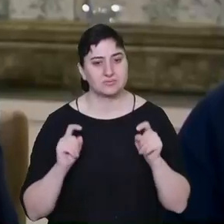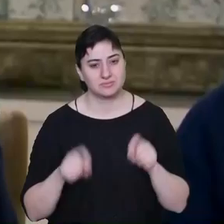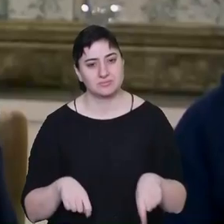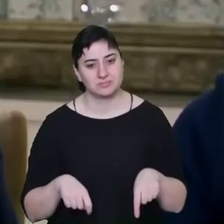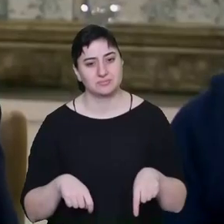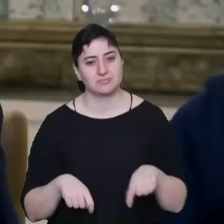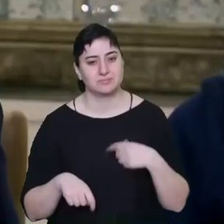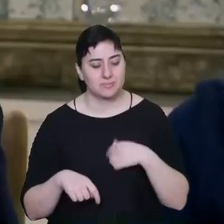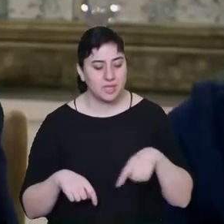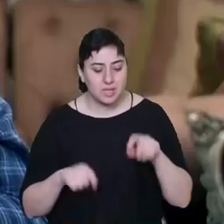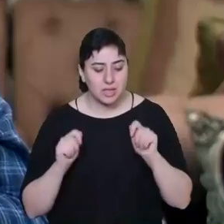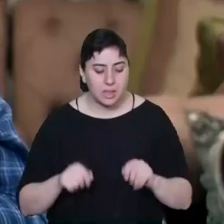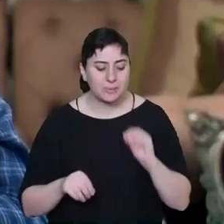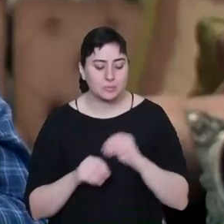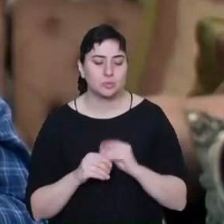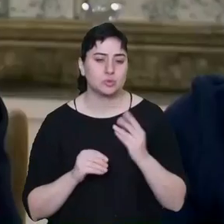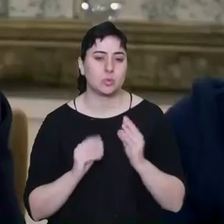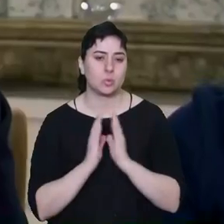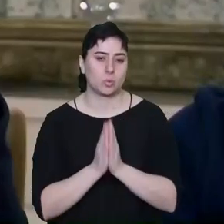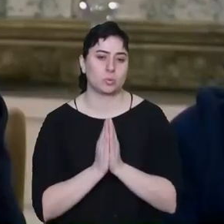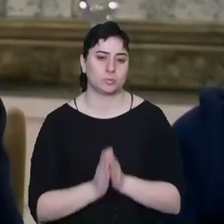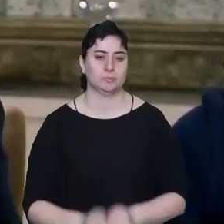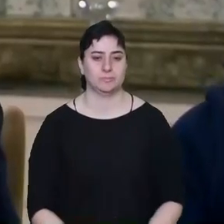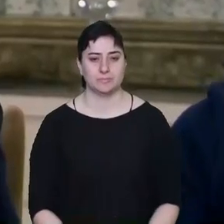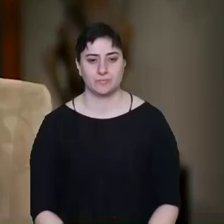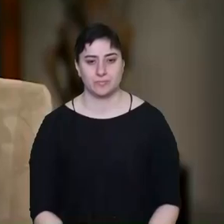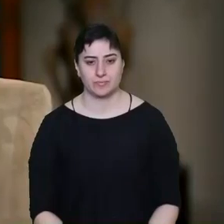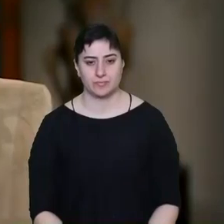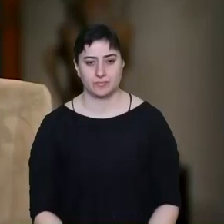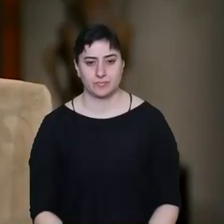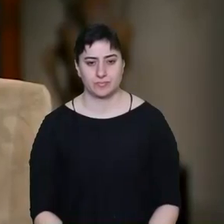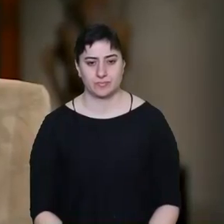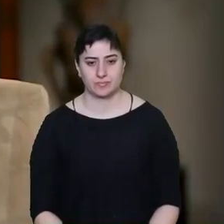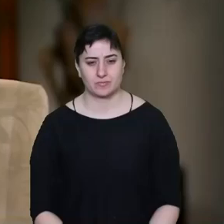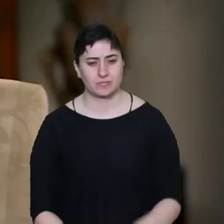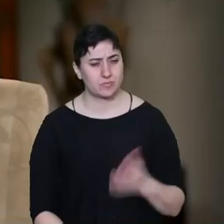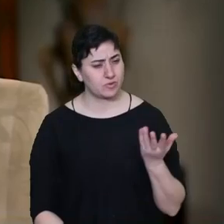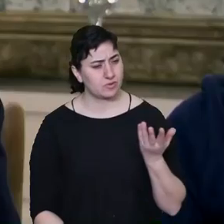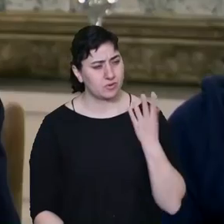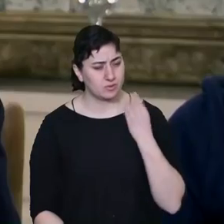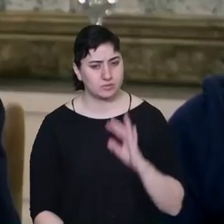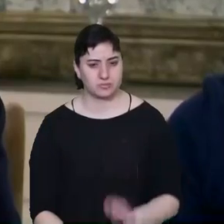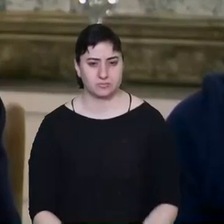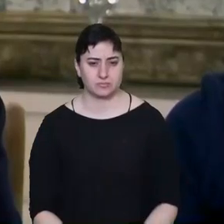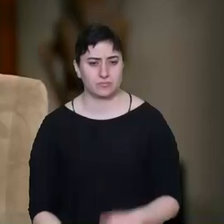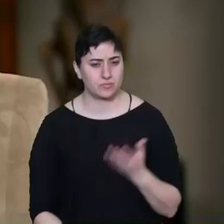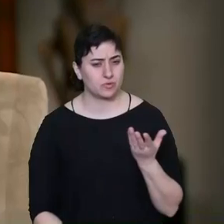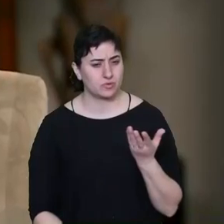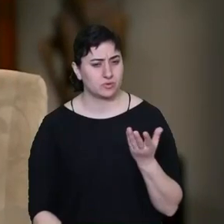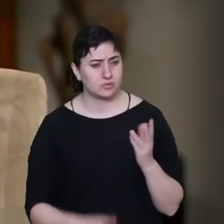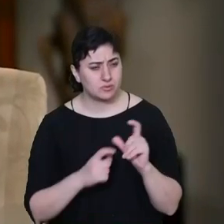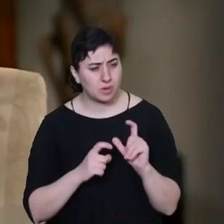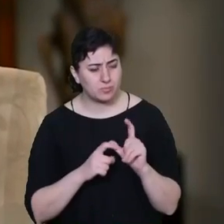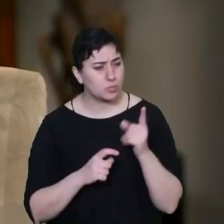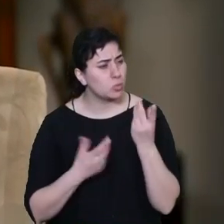Ve bu yaptıklarım için senden gerçekten çok özür diliyorum. Allah Allah. Allah Allah ya